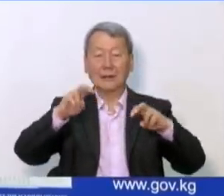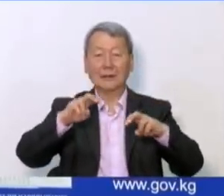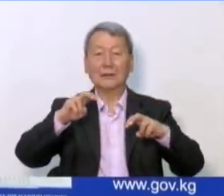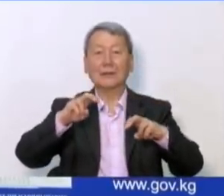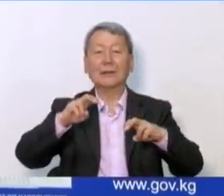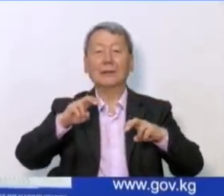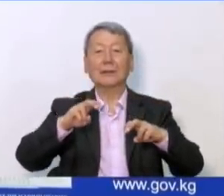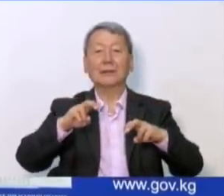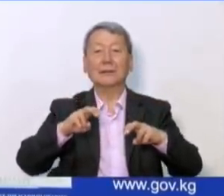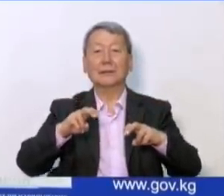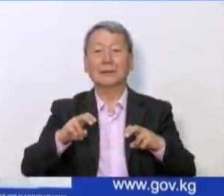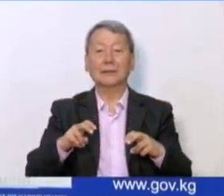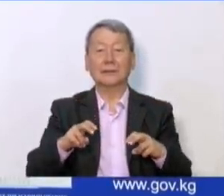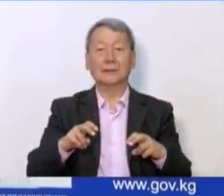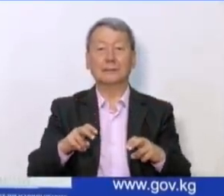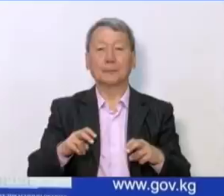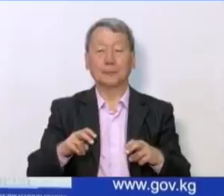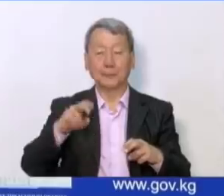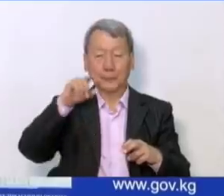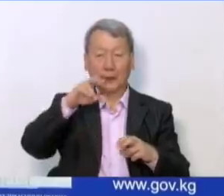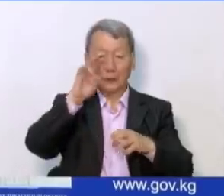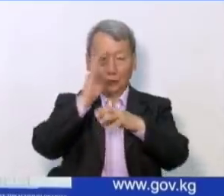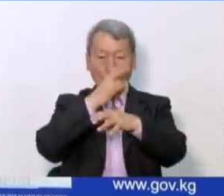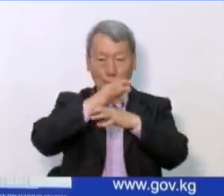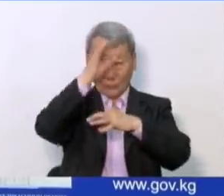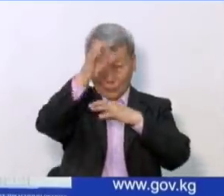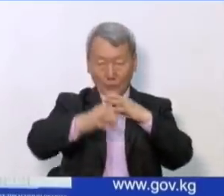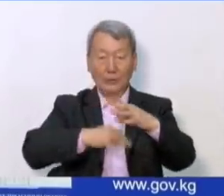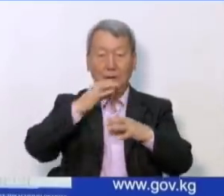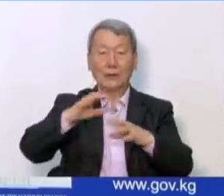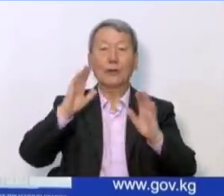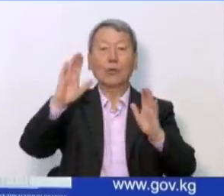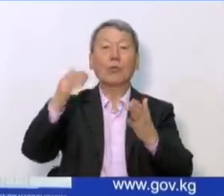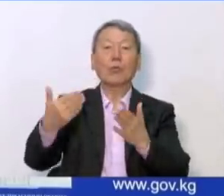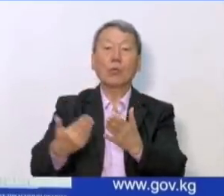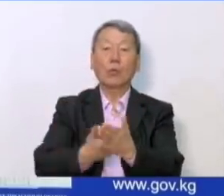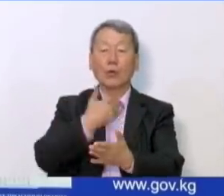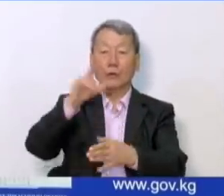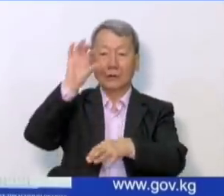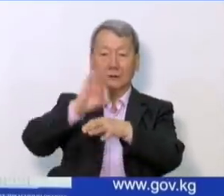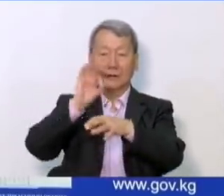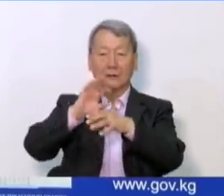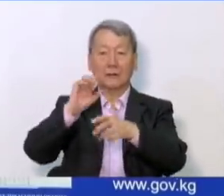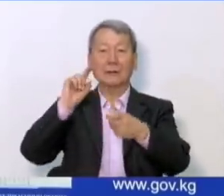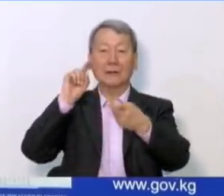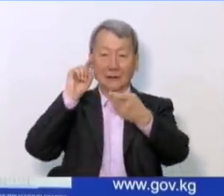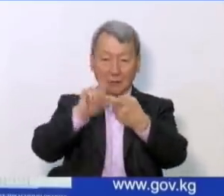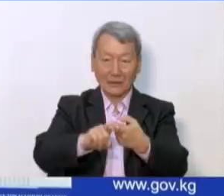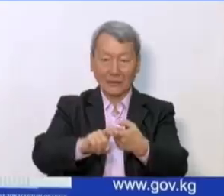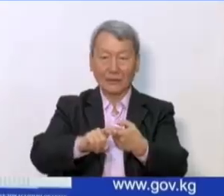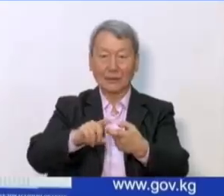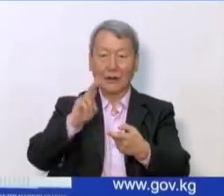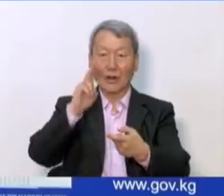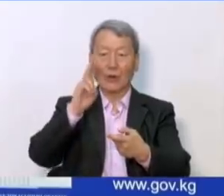текшерілеп, шо сутка ішінде шо жаңы жүгіз алған